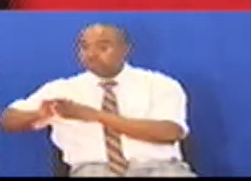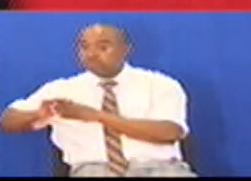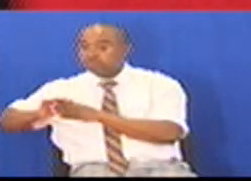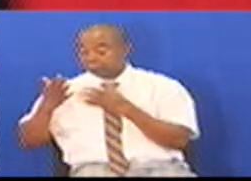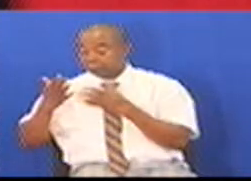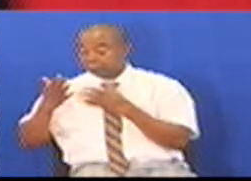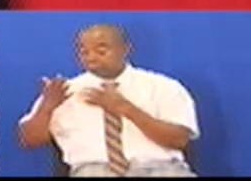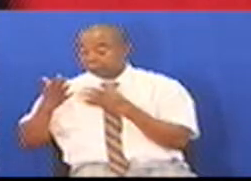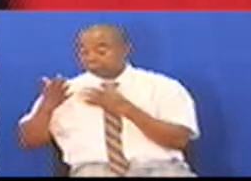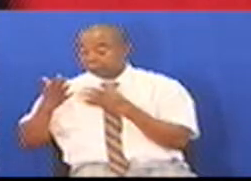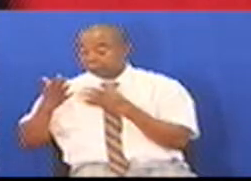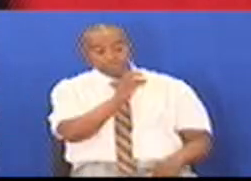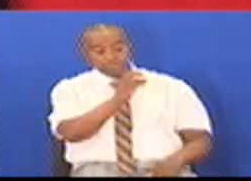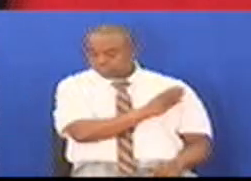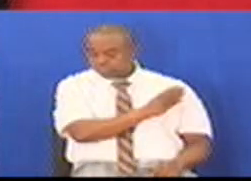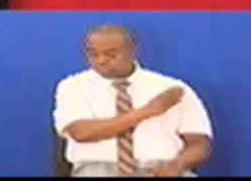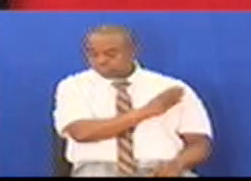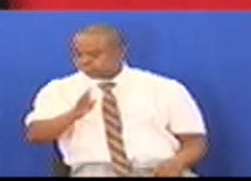fedha